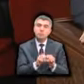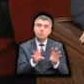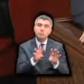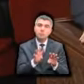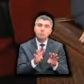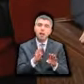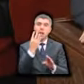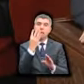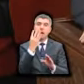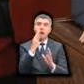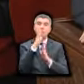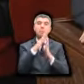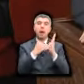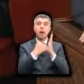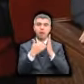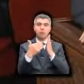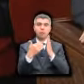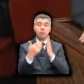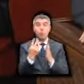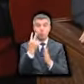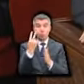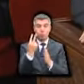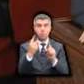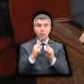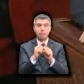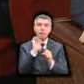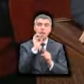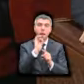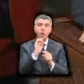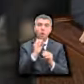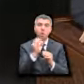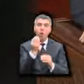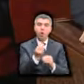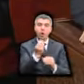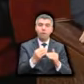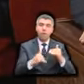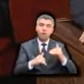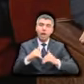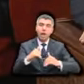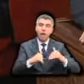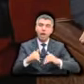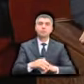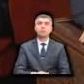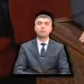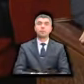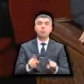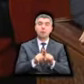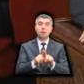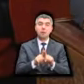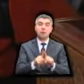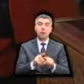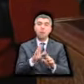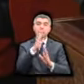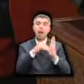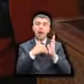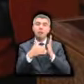ديال البرامج، منهم 2 لصالح الأطفال في الشارع. الأول هو برنامج مدن بدون أطفال في الشارع